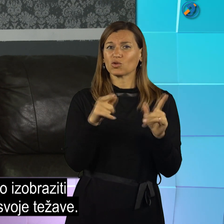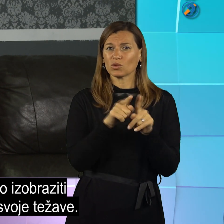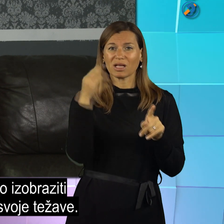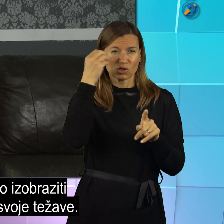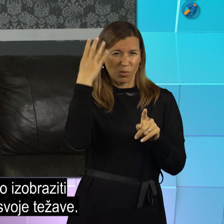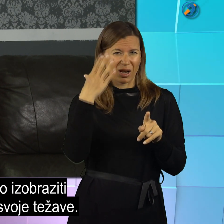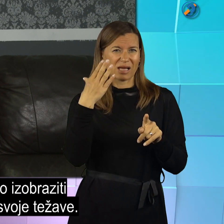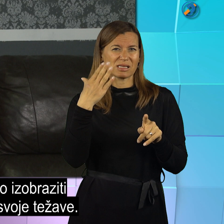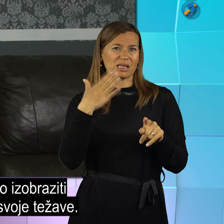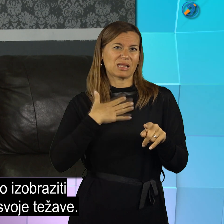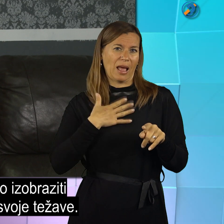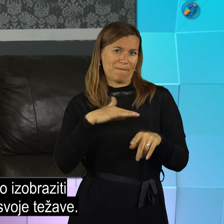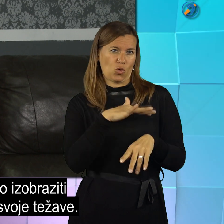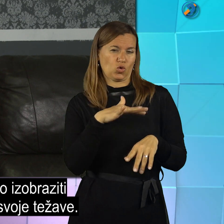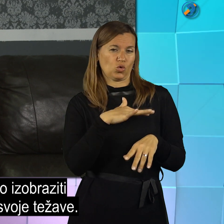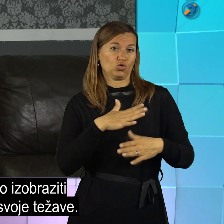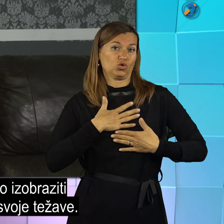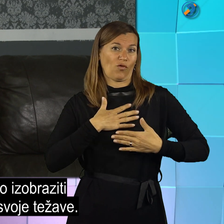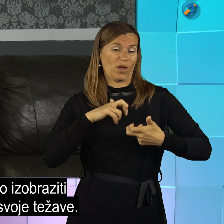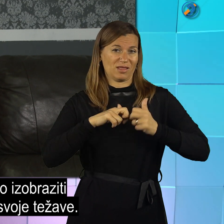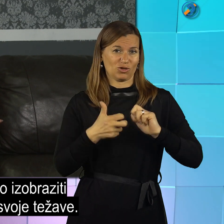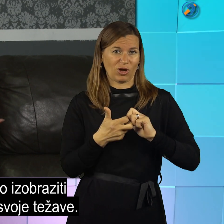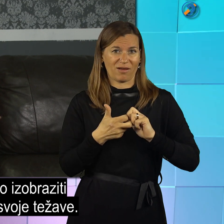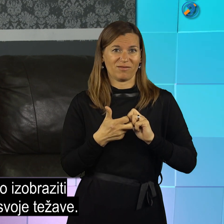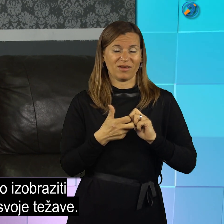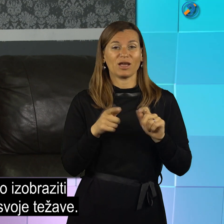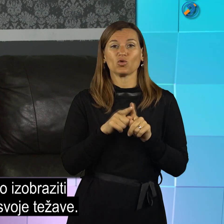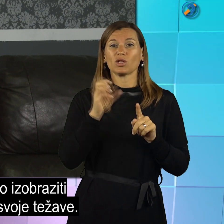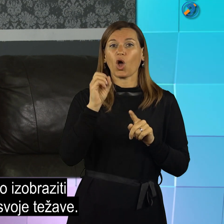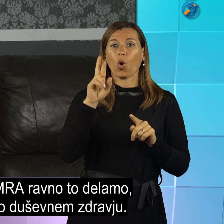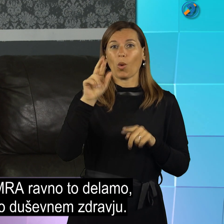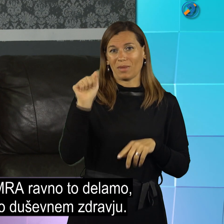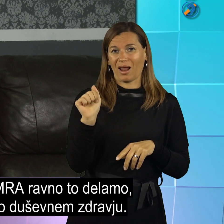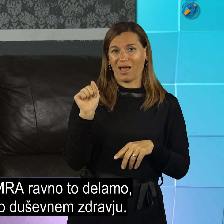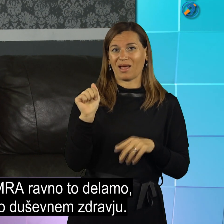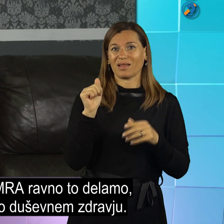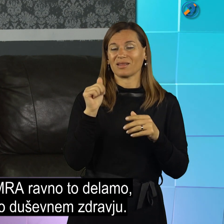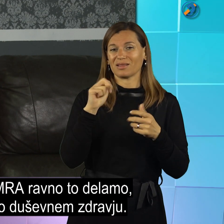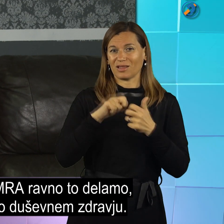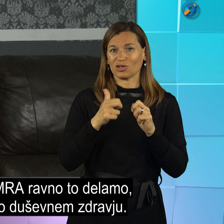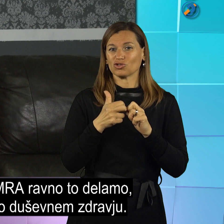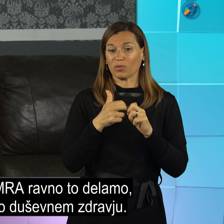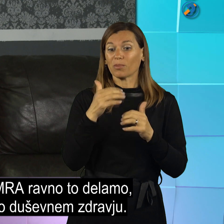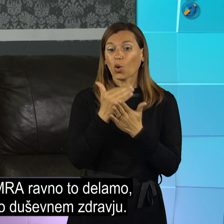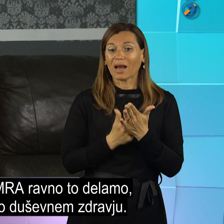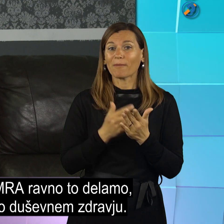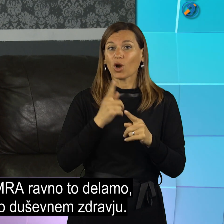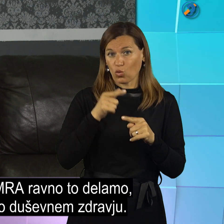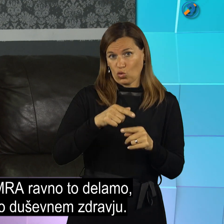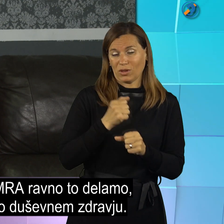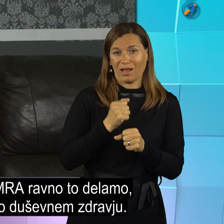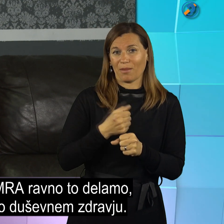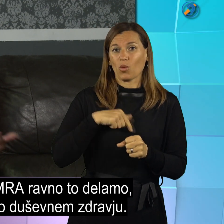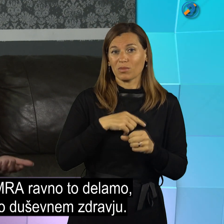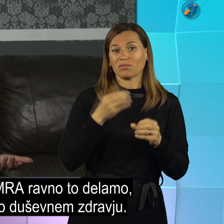izobraziti se tudi na na področju svoje težave, a ne. In tudi na Omra programu ravno to delamo, opisujemo